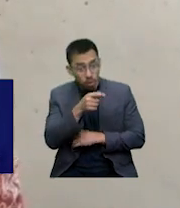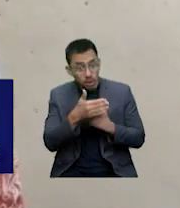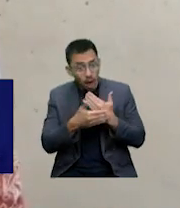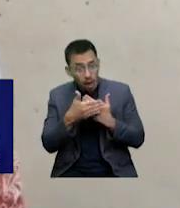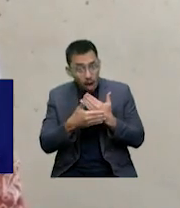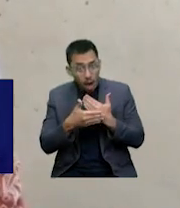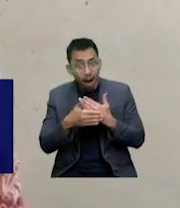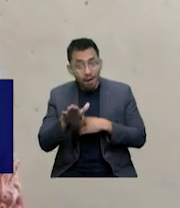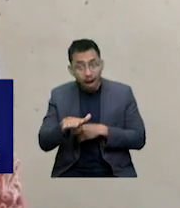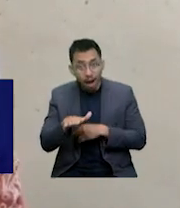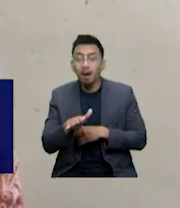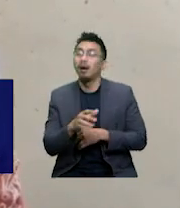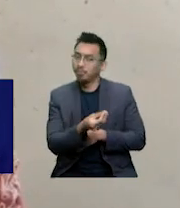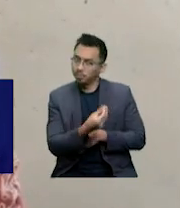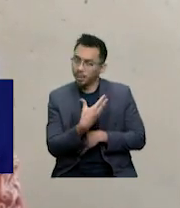Ibu sayang anak, cepat kirim duit 50 juta.